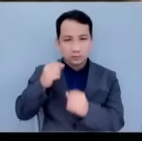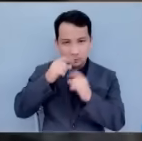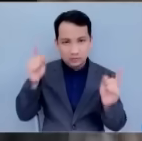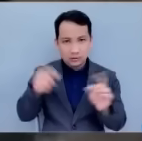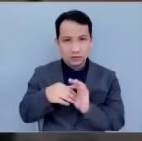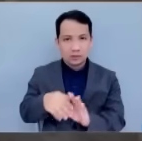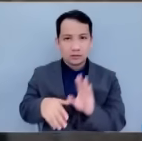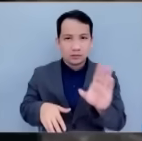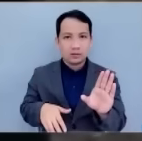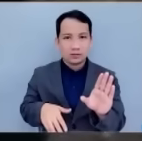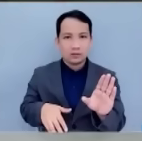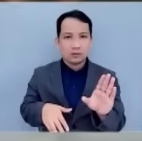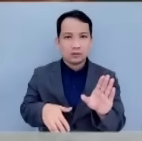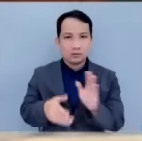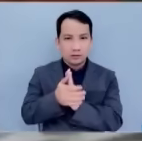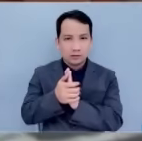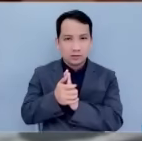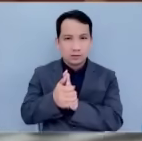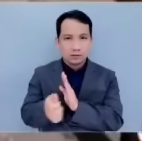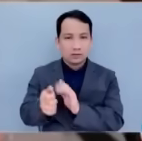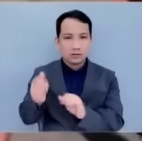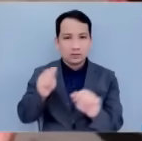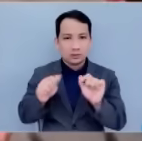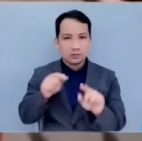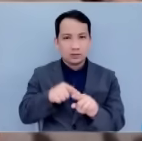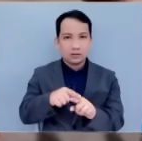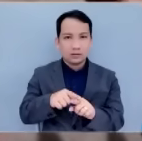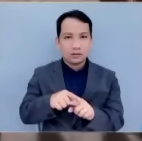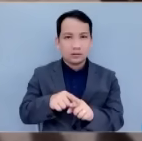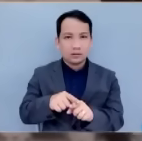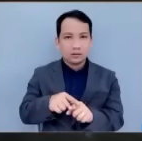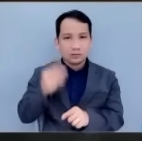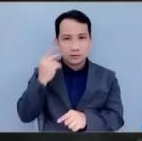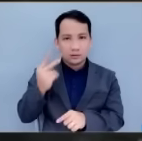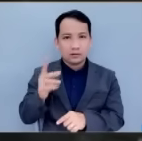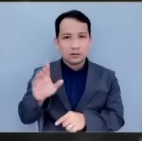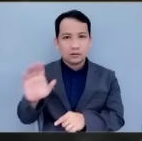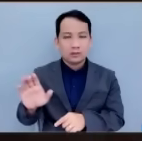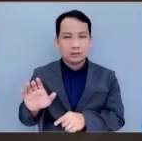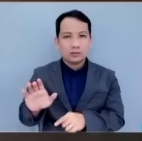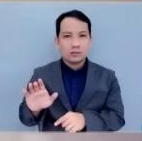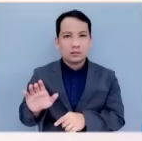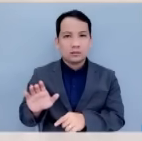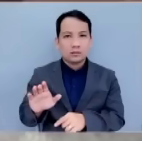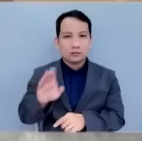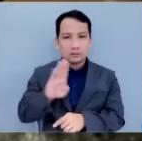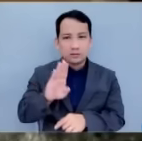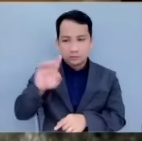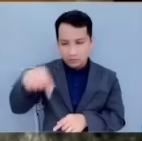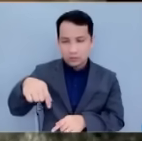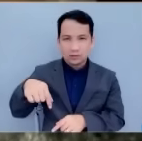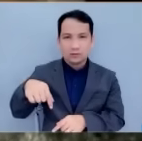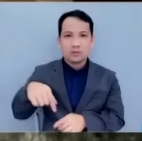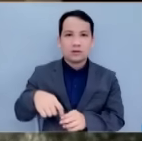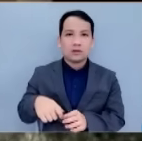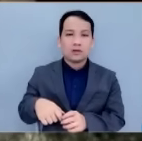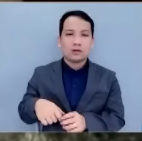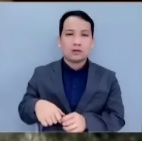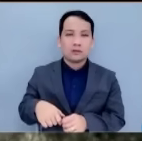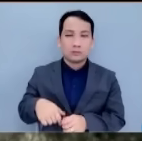kanyang mahusay na pagganap sa hit kapatid Dreamscape serye na Batang Quiapo. Sa